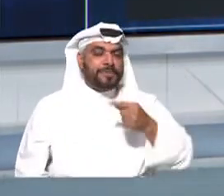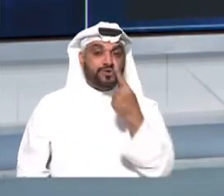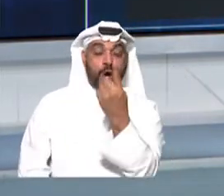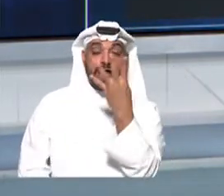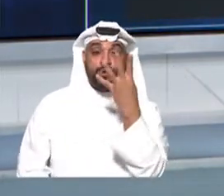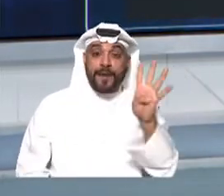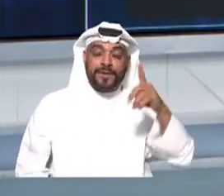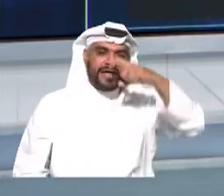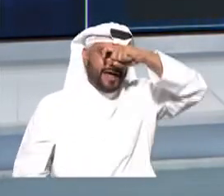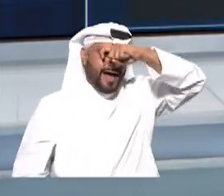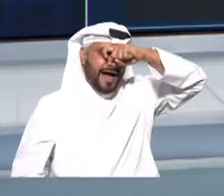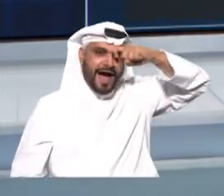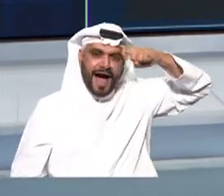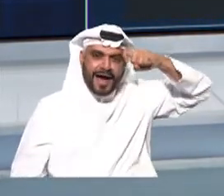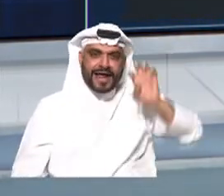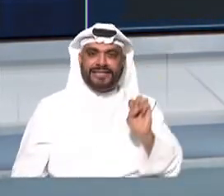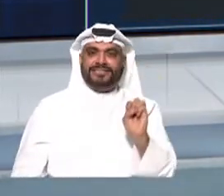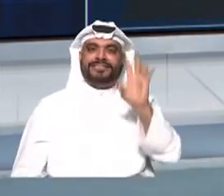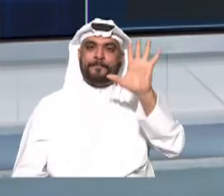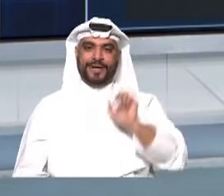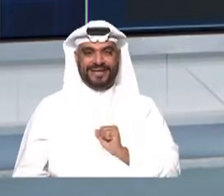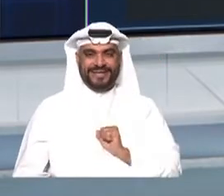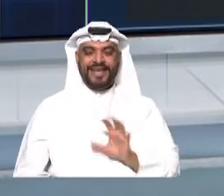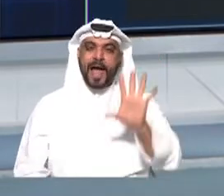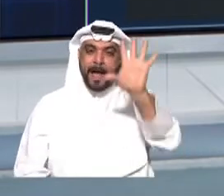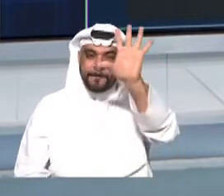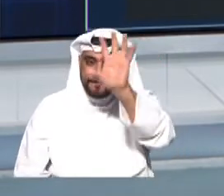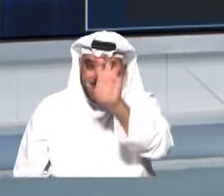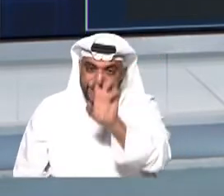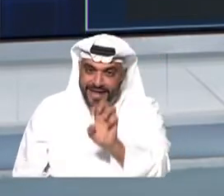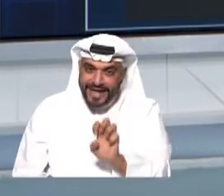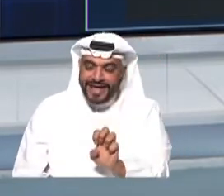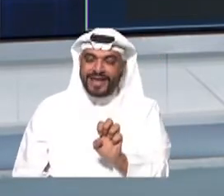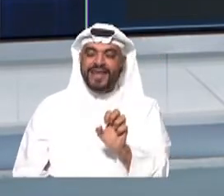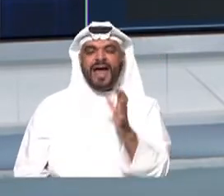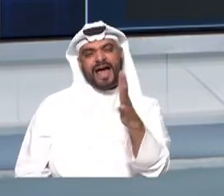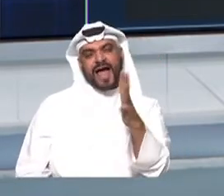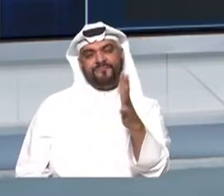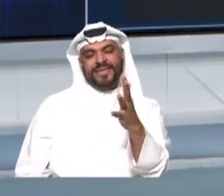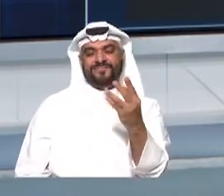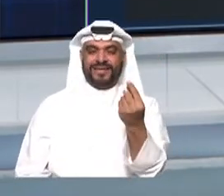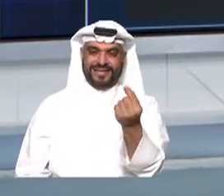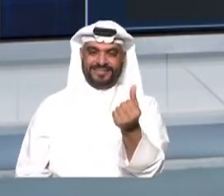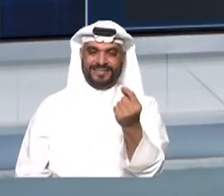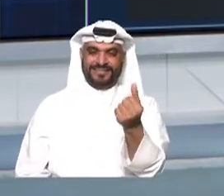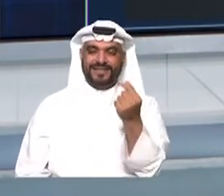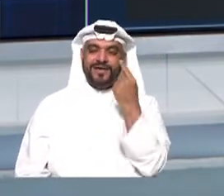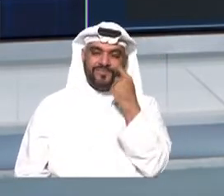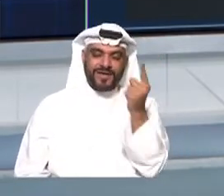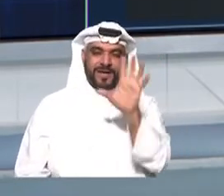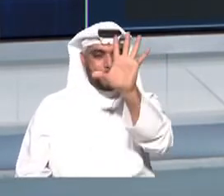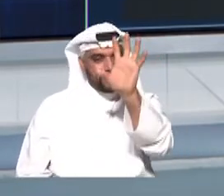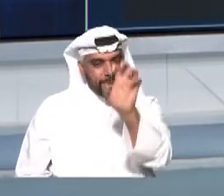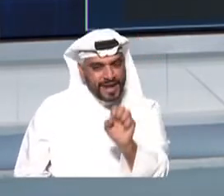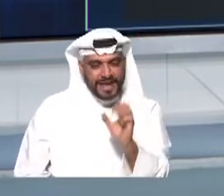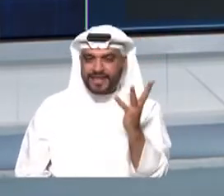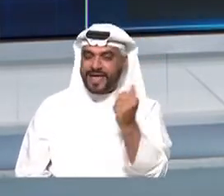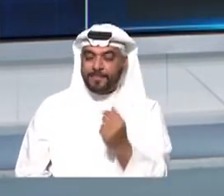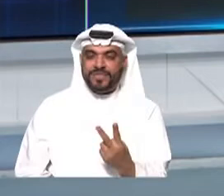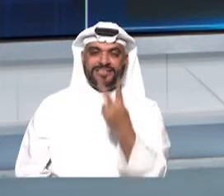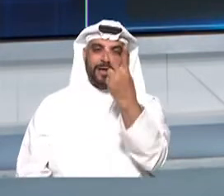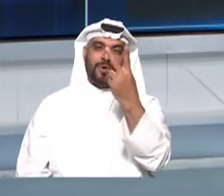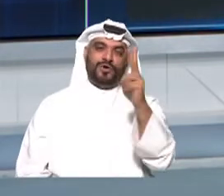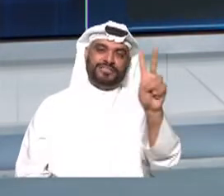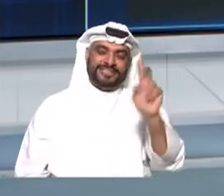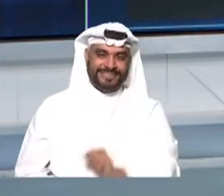حارة خلال فترة النهار، ولكن راح تكون مائلة للحرارة ليلا إلى معتدلة، درجة الحرارة الصغرى قد تصل إلى 27